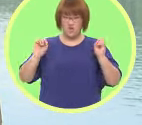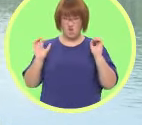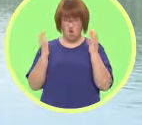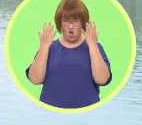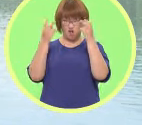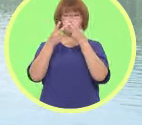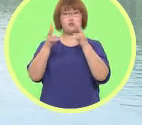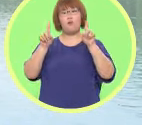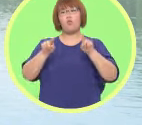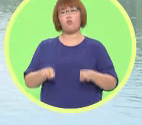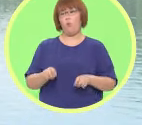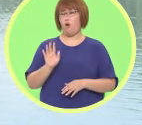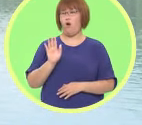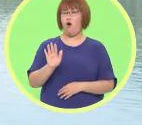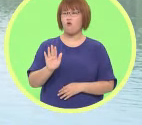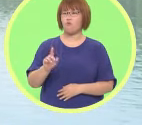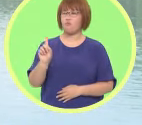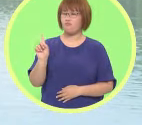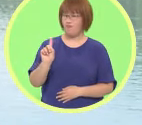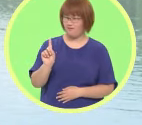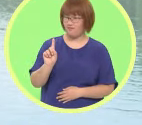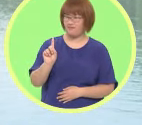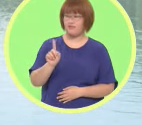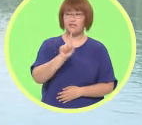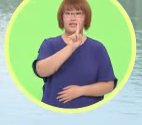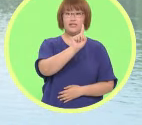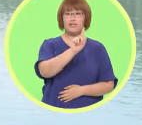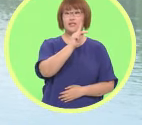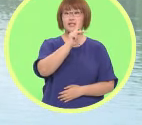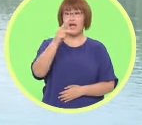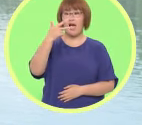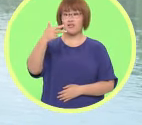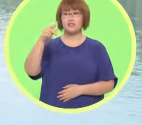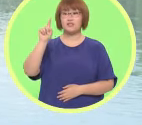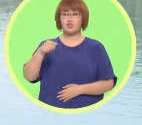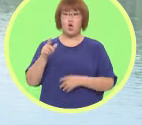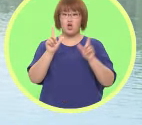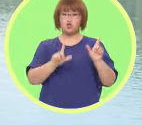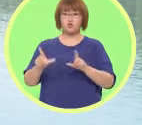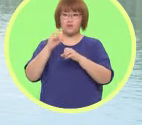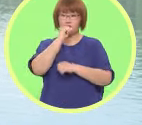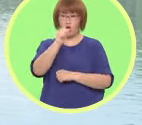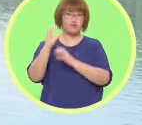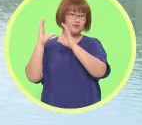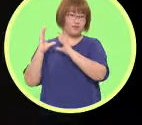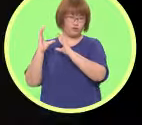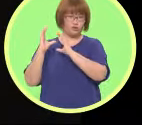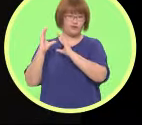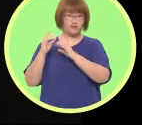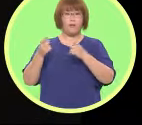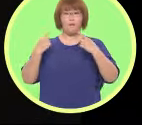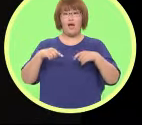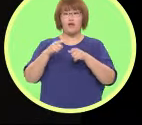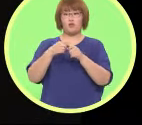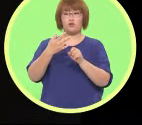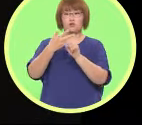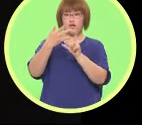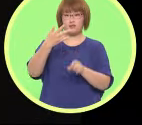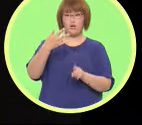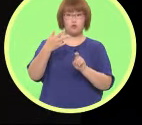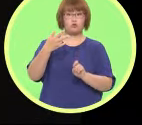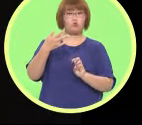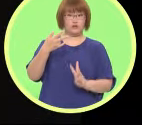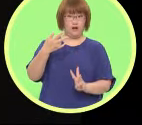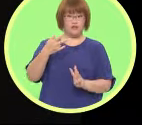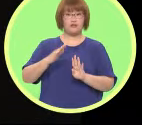さんが白熱するイベントがあるんです。それが東の住吉祭りです。 毎年8月